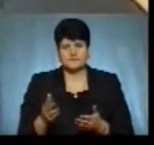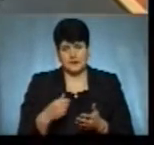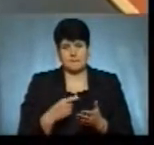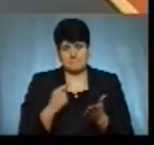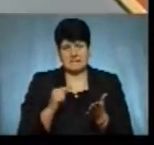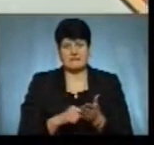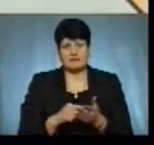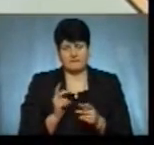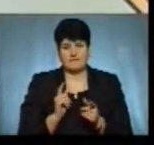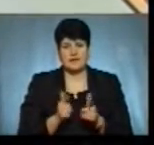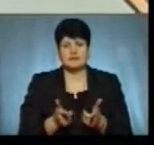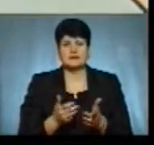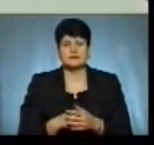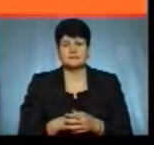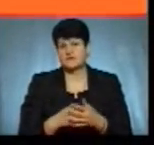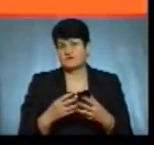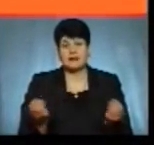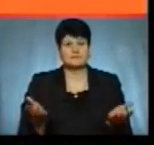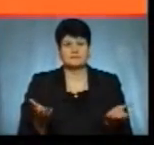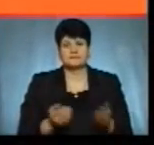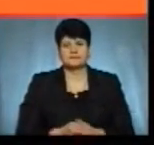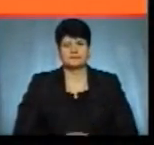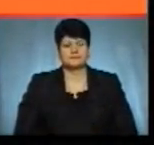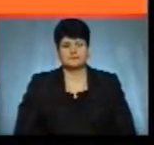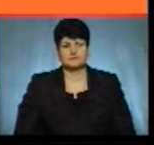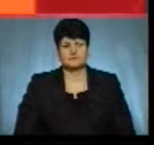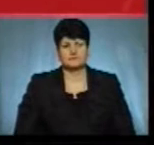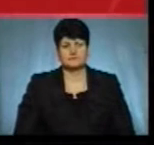підтвердити. Все.